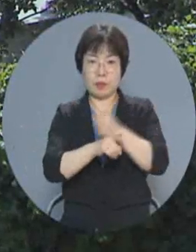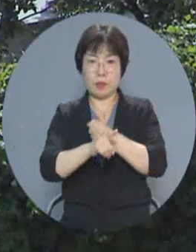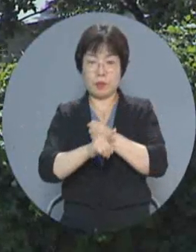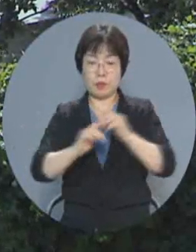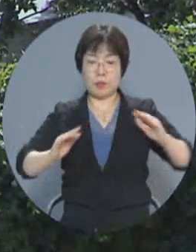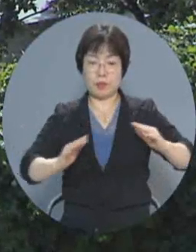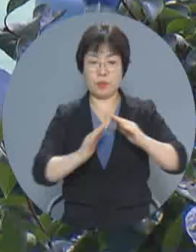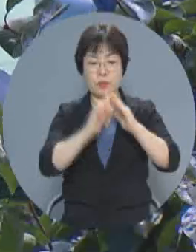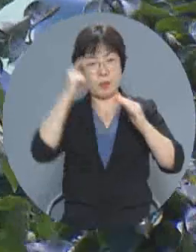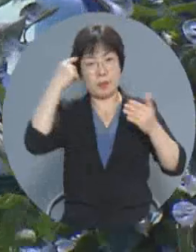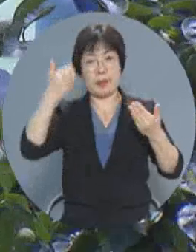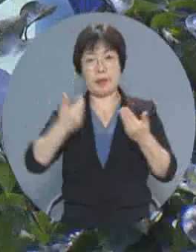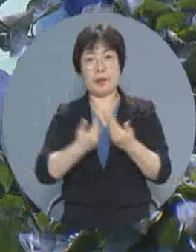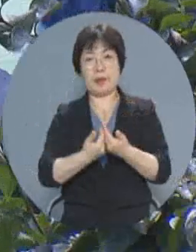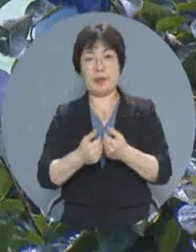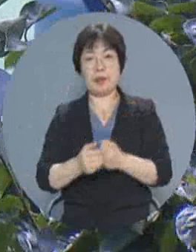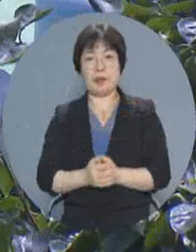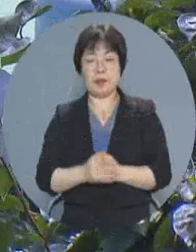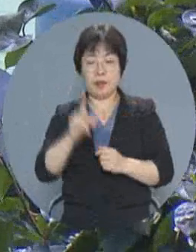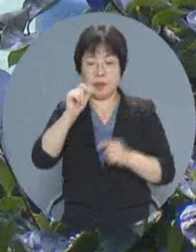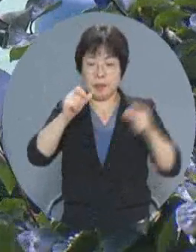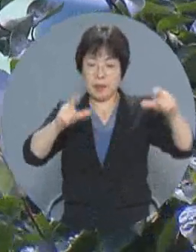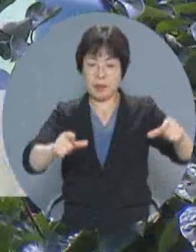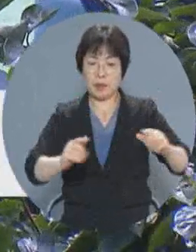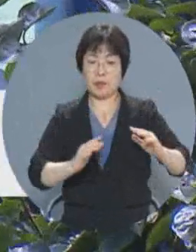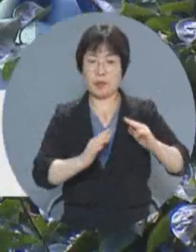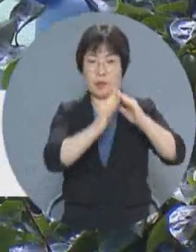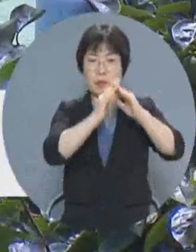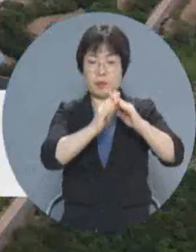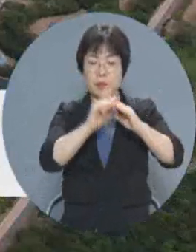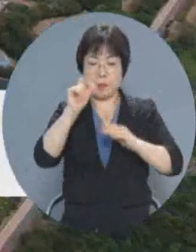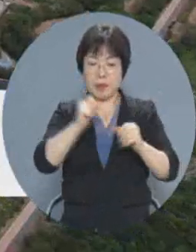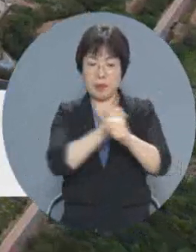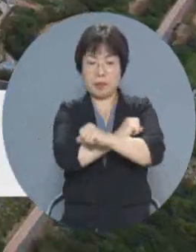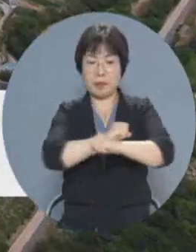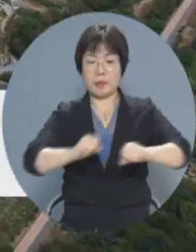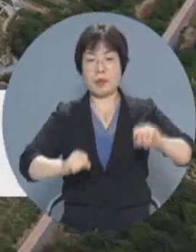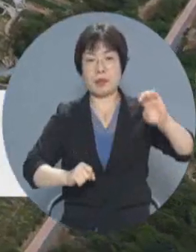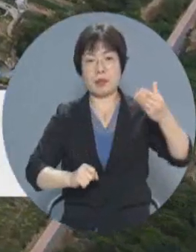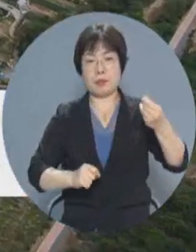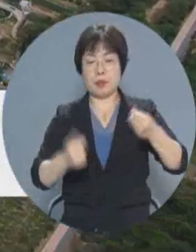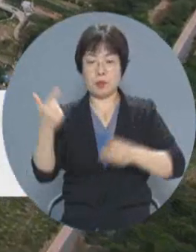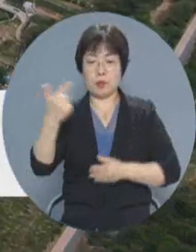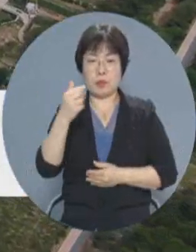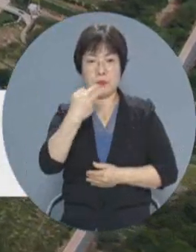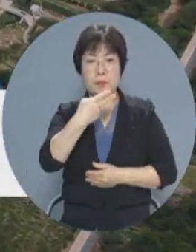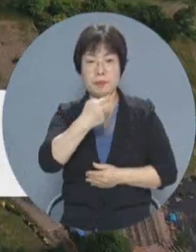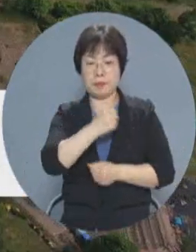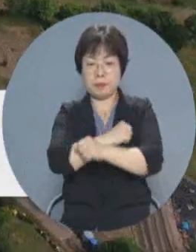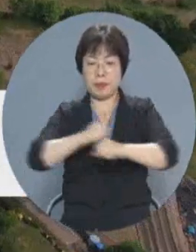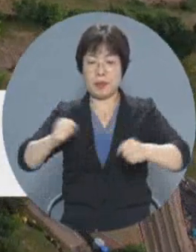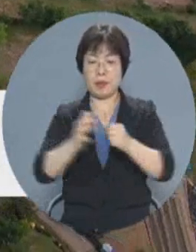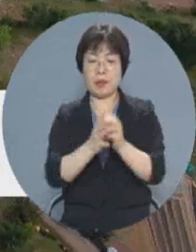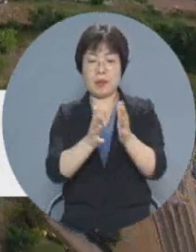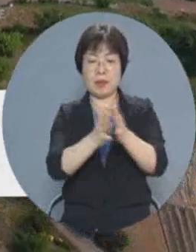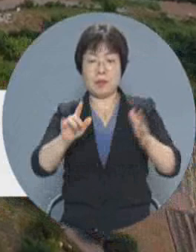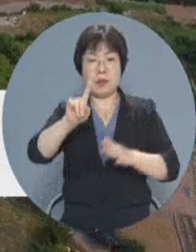사업을 반대하고 있습니다. 만흥지구 개발 사업은 만흥동 일대 40만 6천 제곱미터 부지에